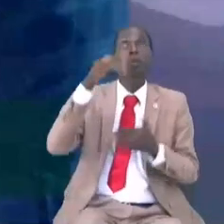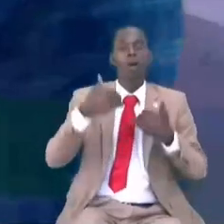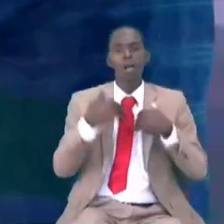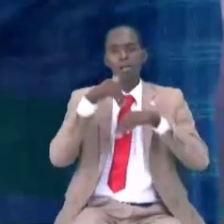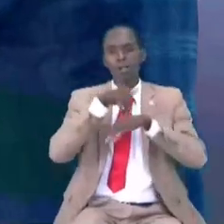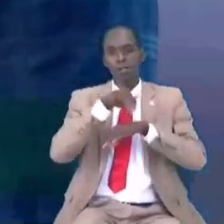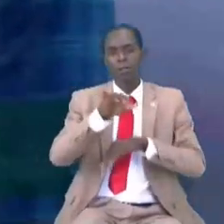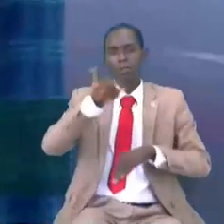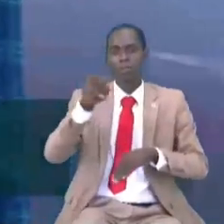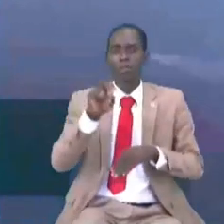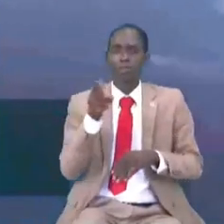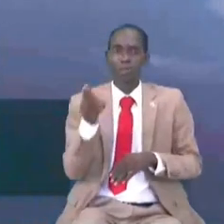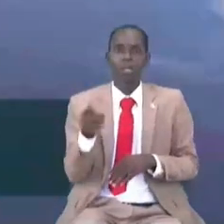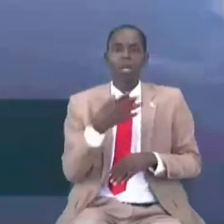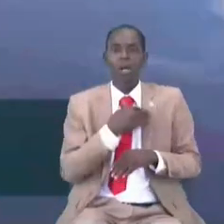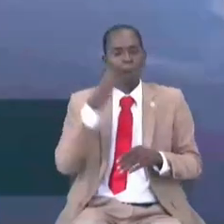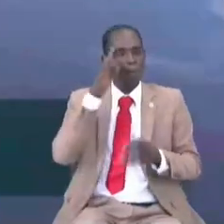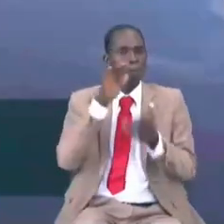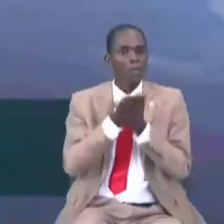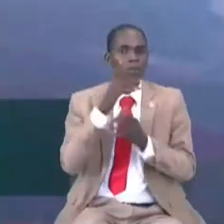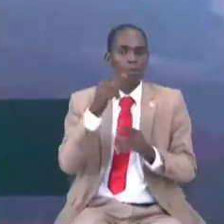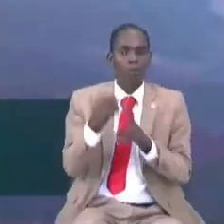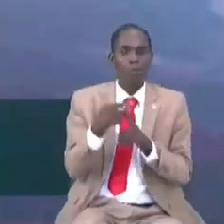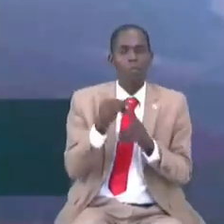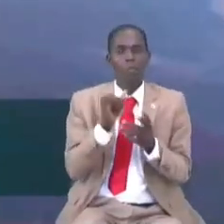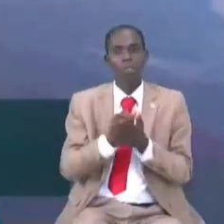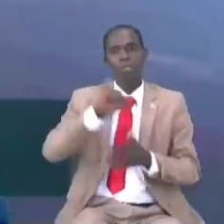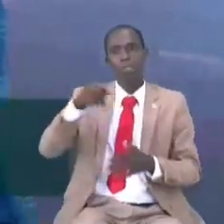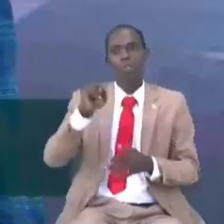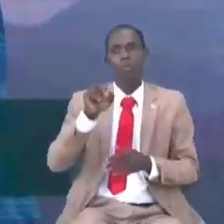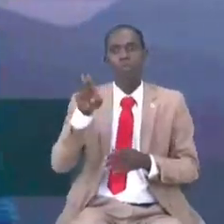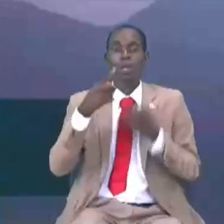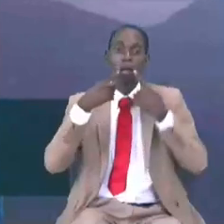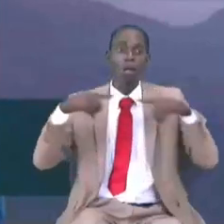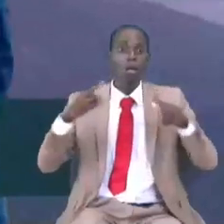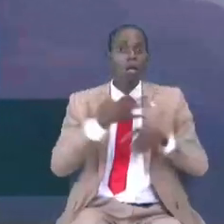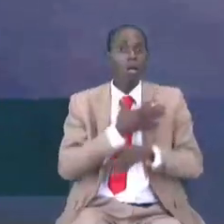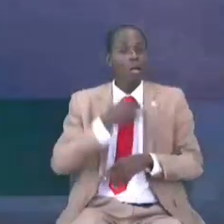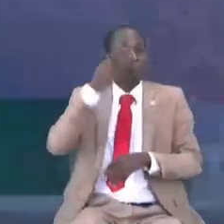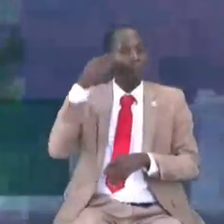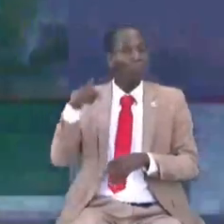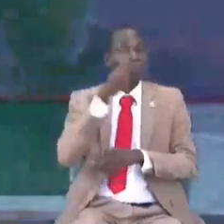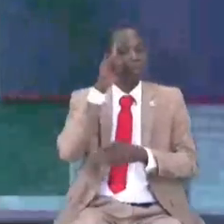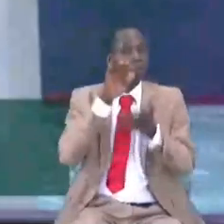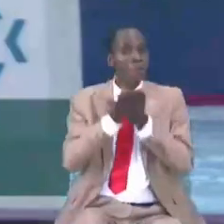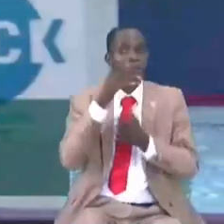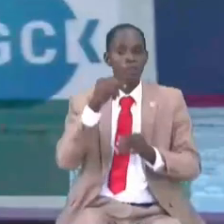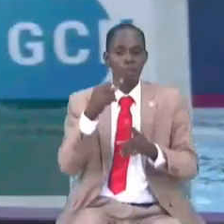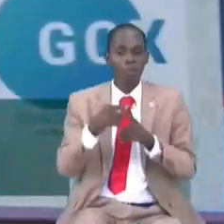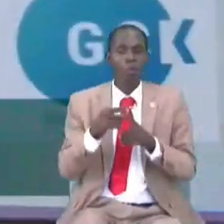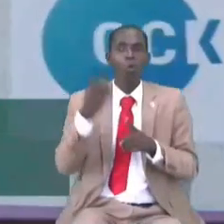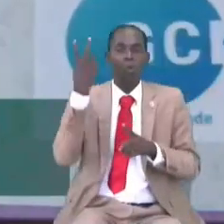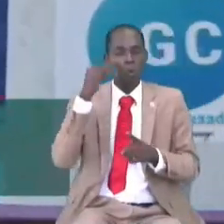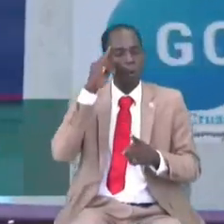avait faite. Et parce qu'ils avaient cru, le monde était ce n'était